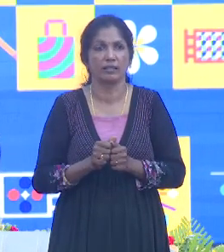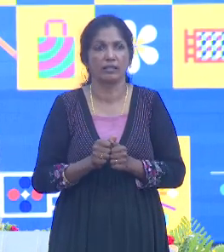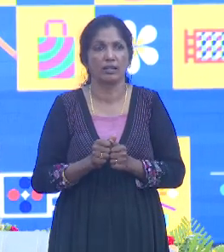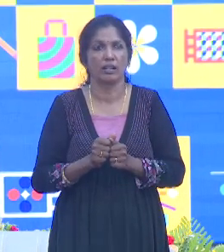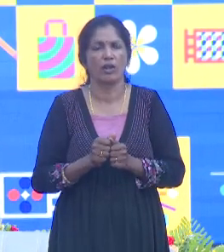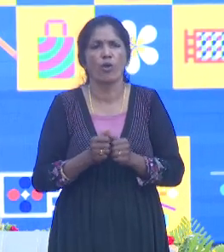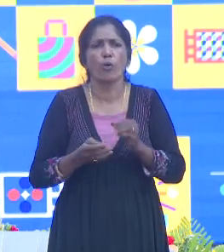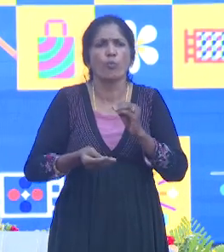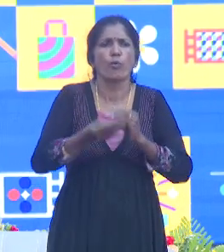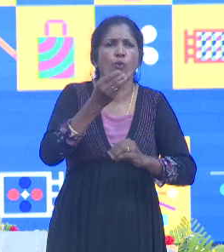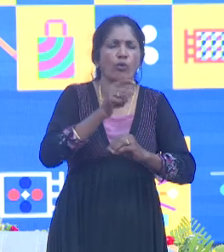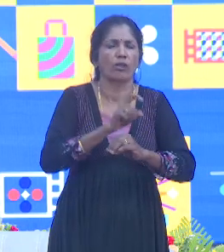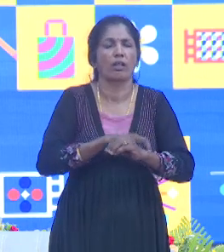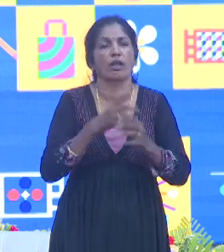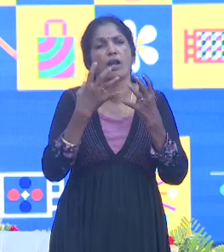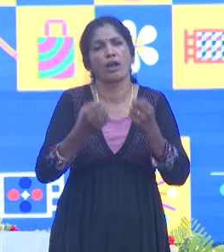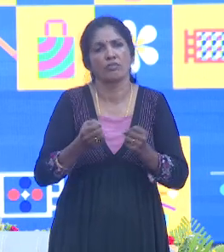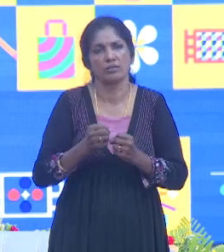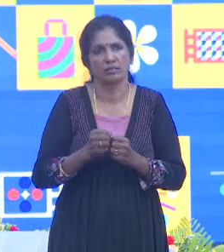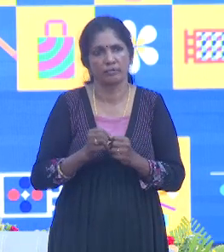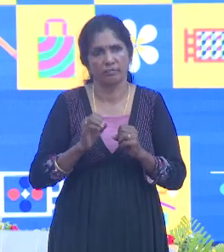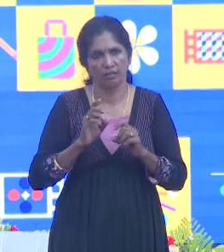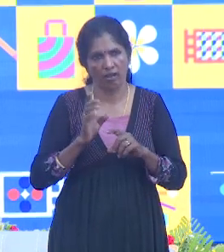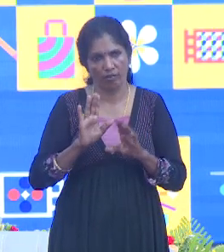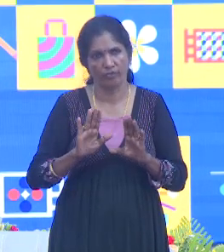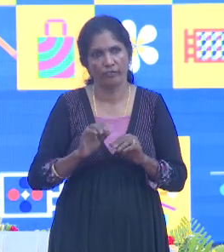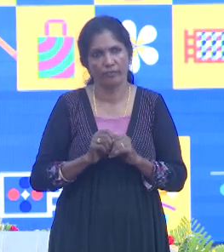കുറച്ച് കൂടുതൽ സമയമെടുക്കേണ്ടി വന്നു.